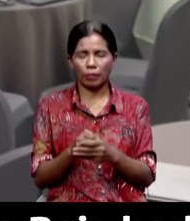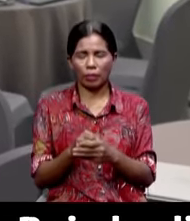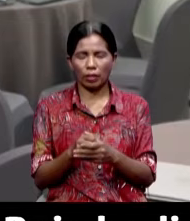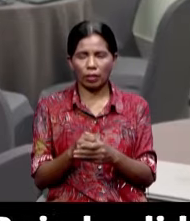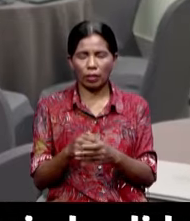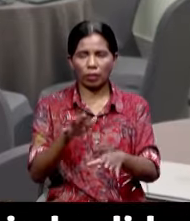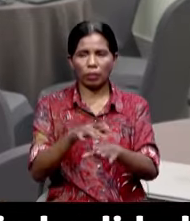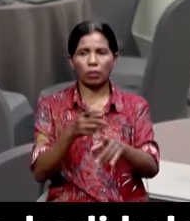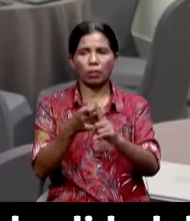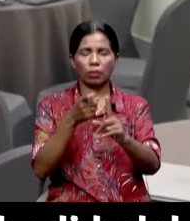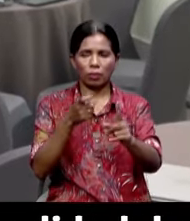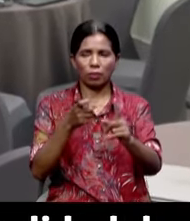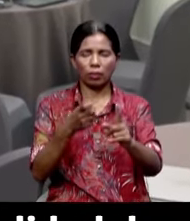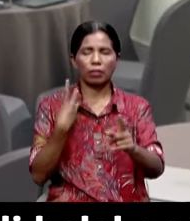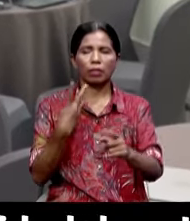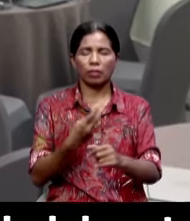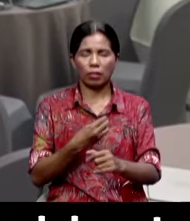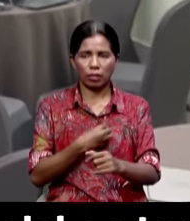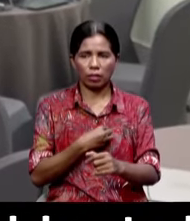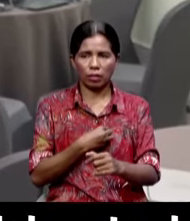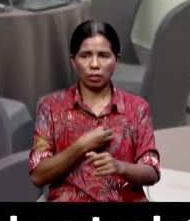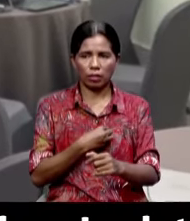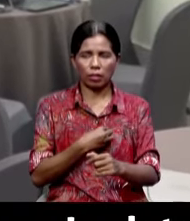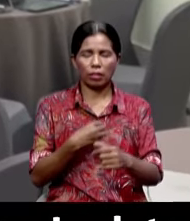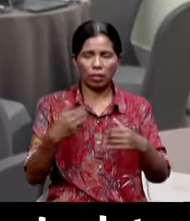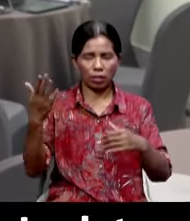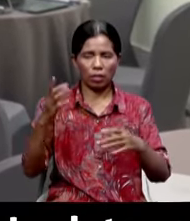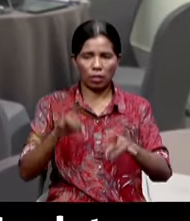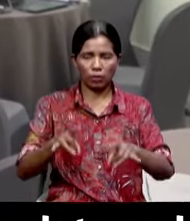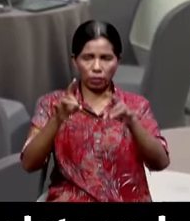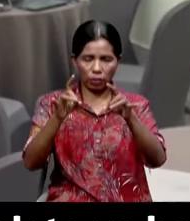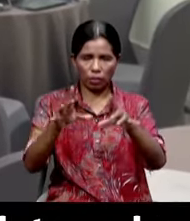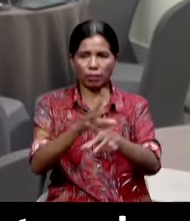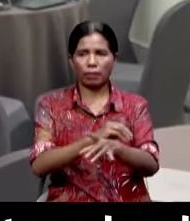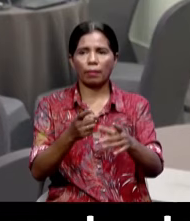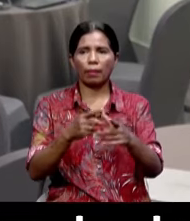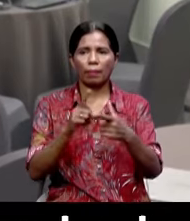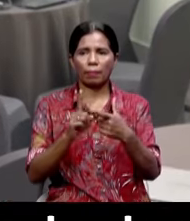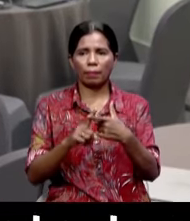impactu lolos ni mai si be itenia agora de monsoon australia ne agora ne be maka